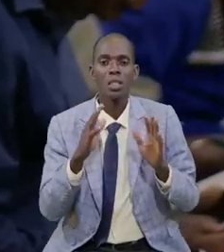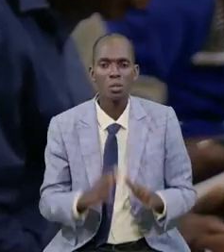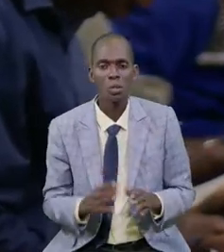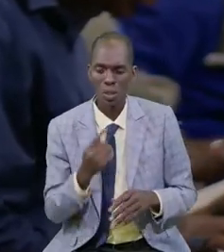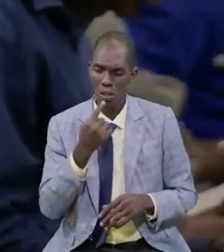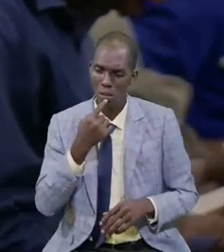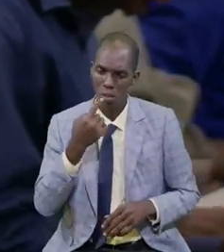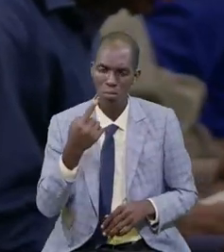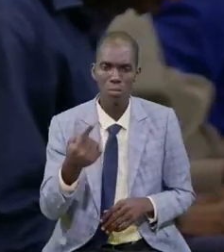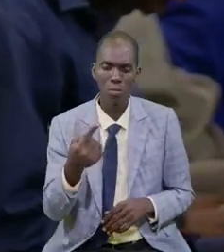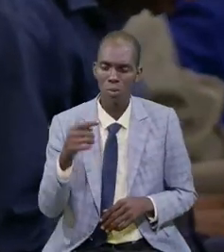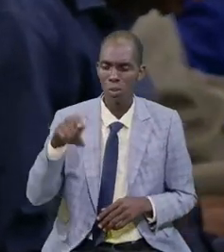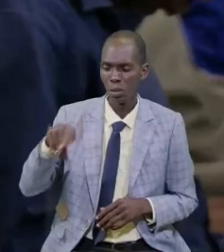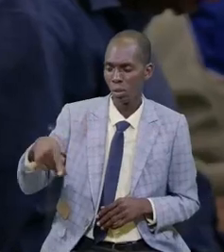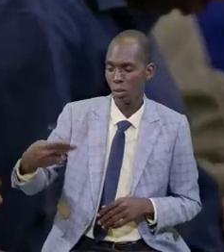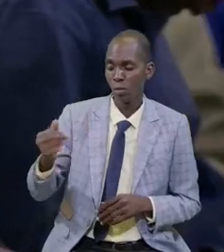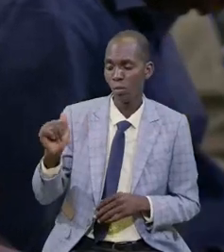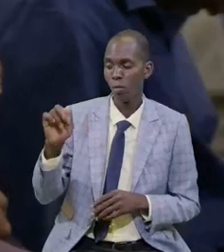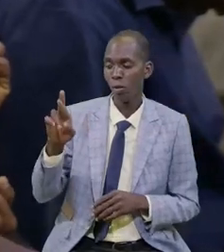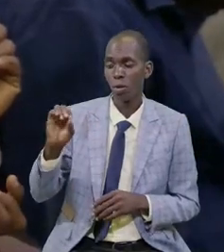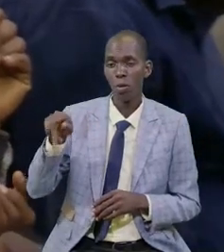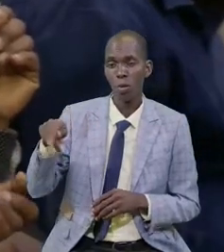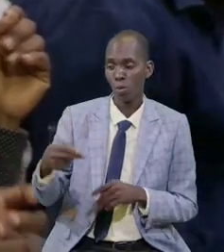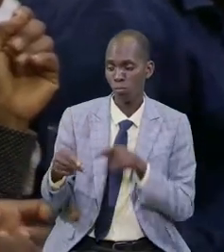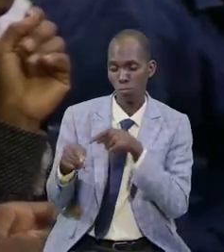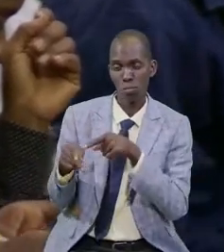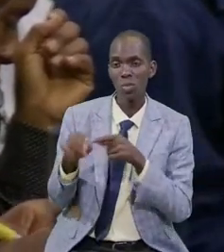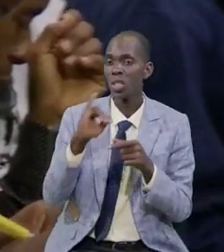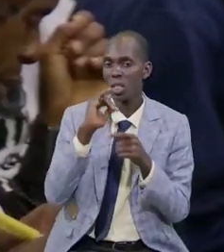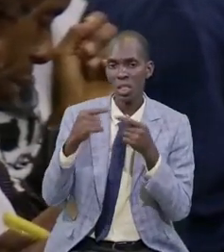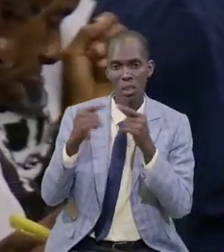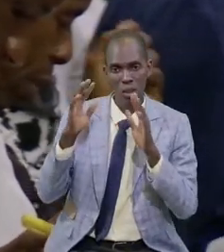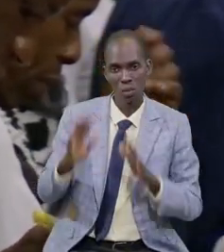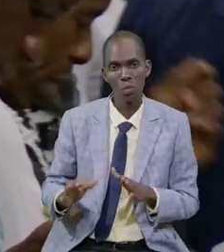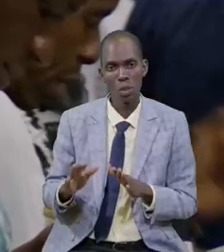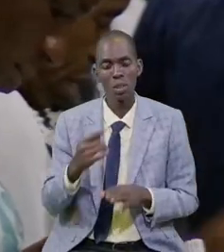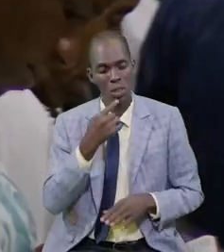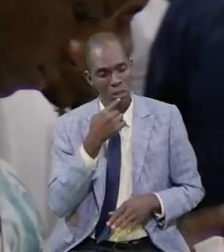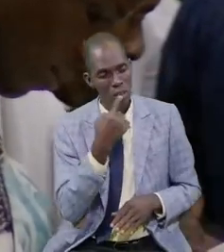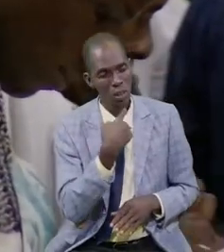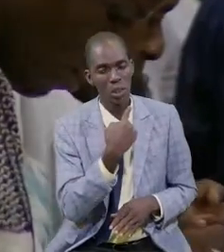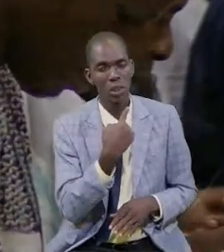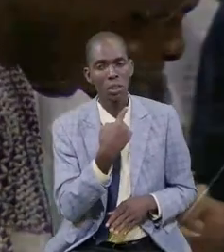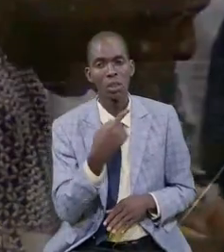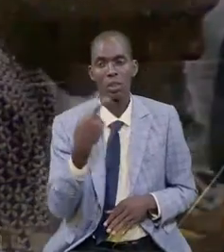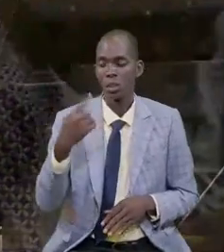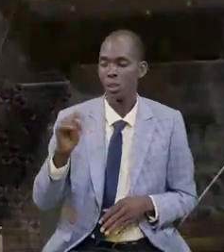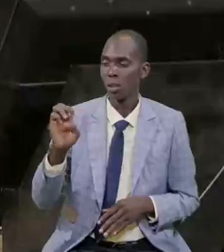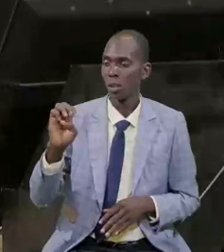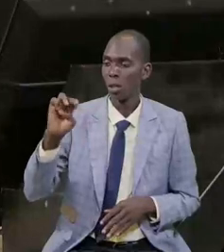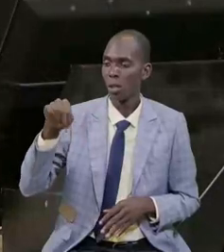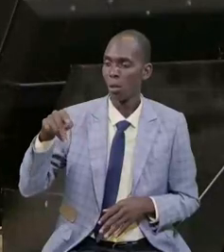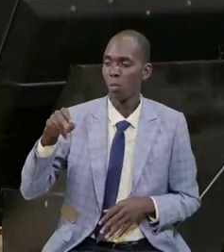L'ennemi disait, Pharaon, l'ennemi disait, l'empereur, l'ennemi